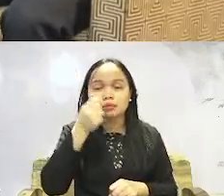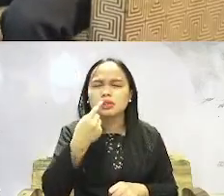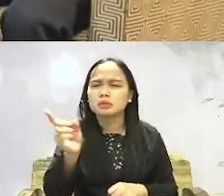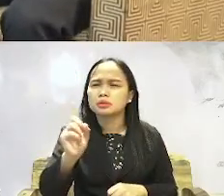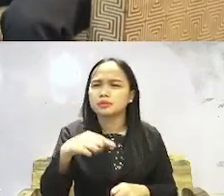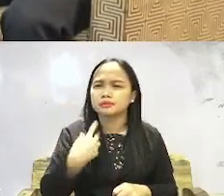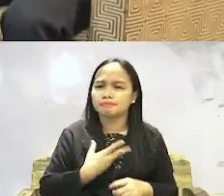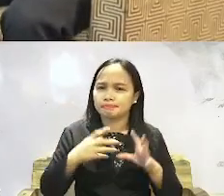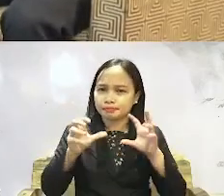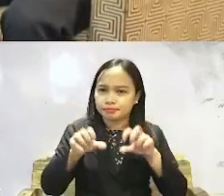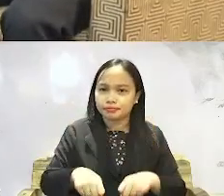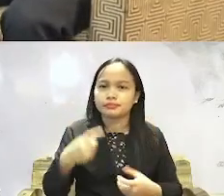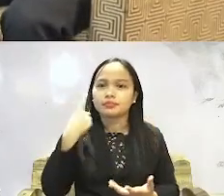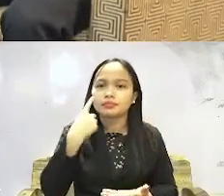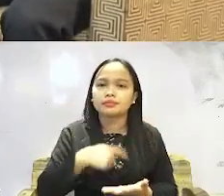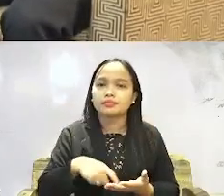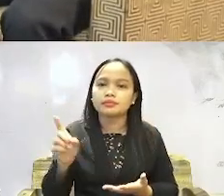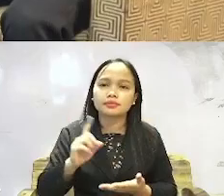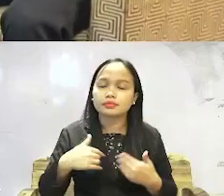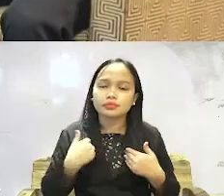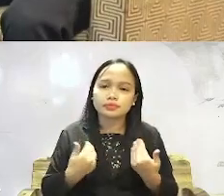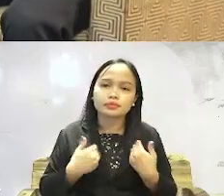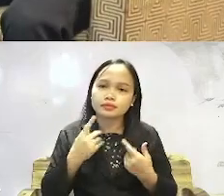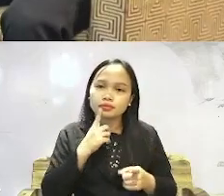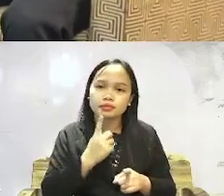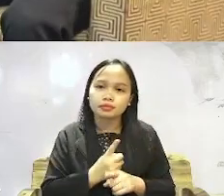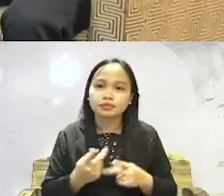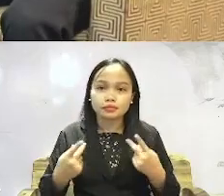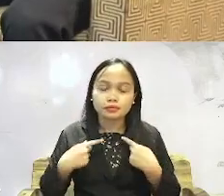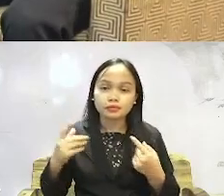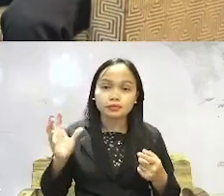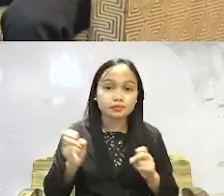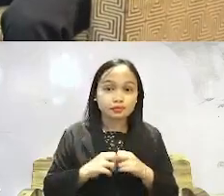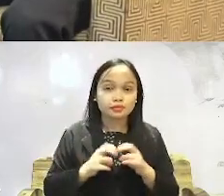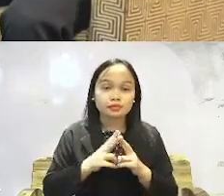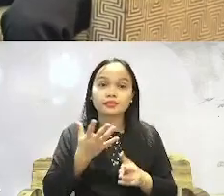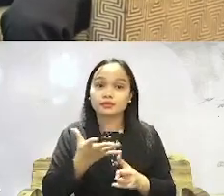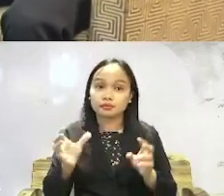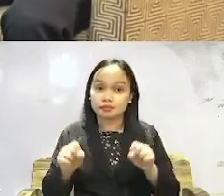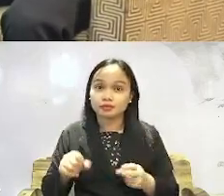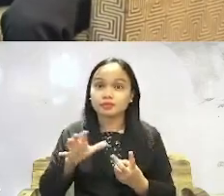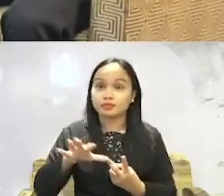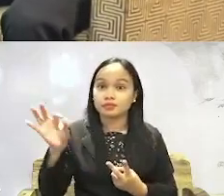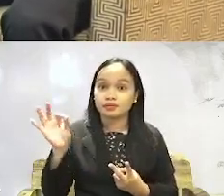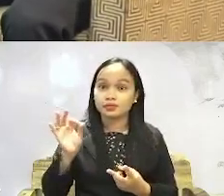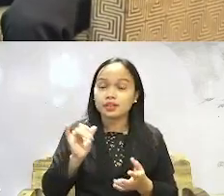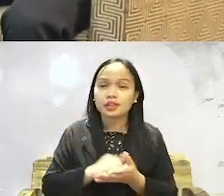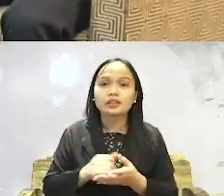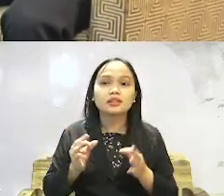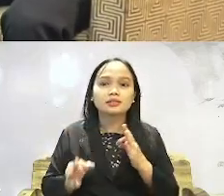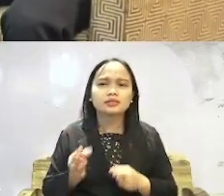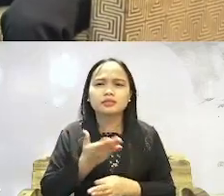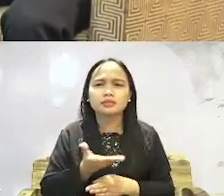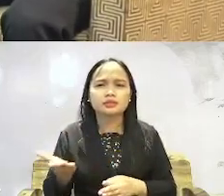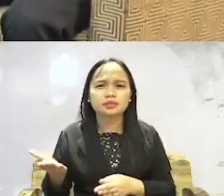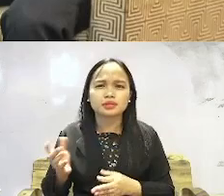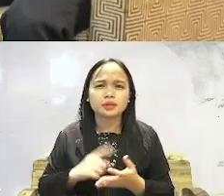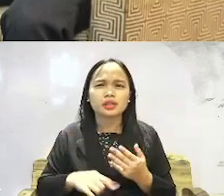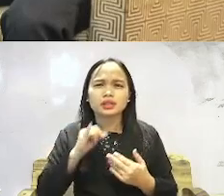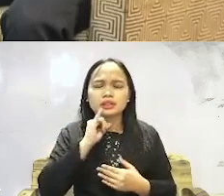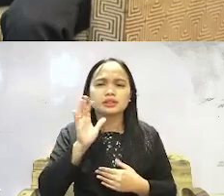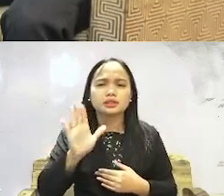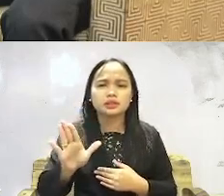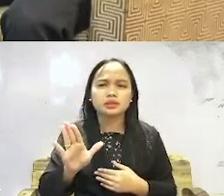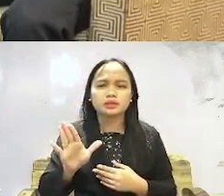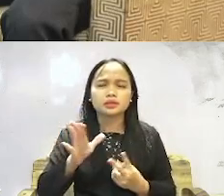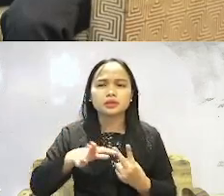ano ang kalagayan ng isang young people. Yes, sir. You see, dito nyo makikita, team focus, kung ano na kayo, ano na yung kalagayan nyo bilang